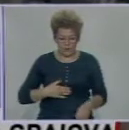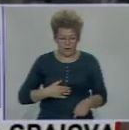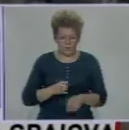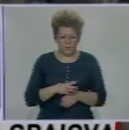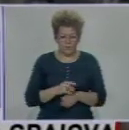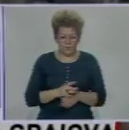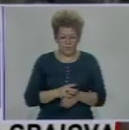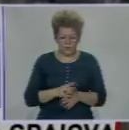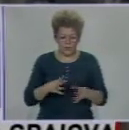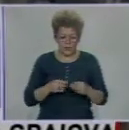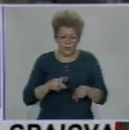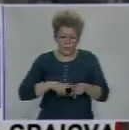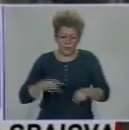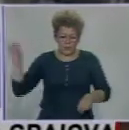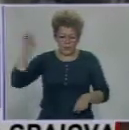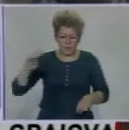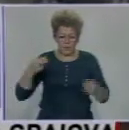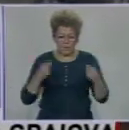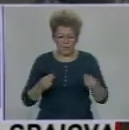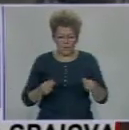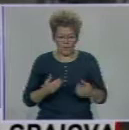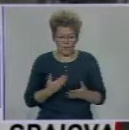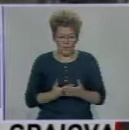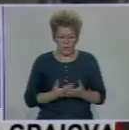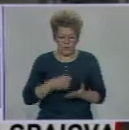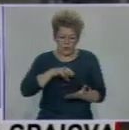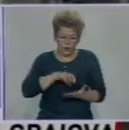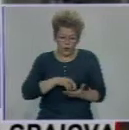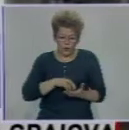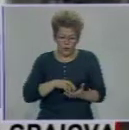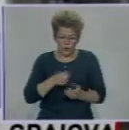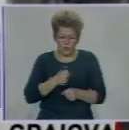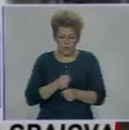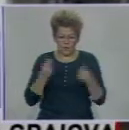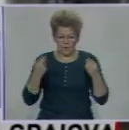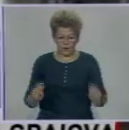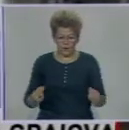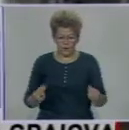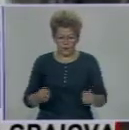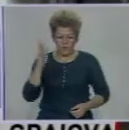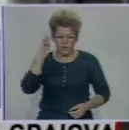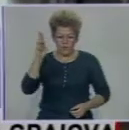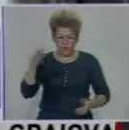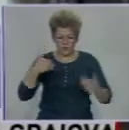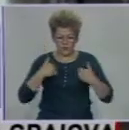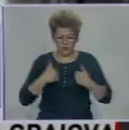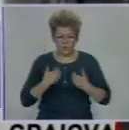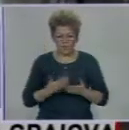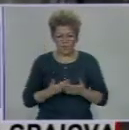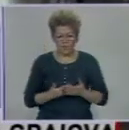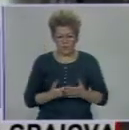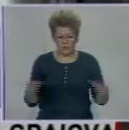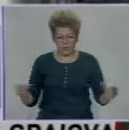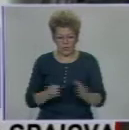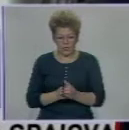Europa, pentru a ne asigura locurile de muncă, viitorul nostru, atât pentru